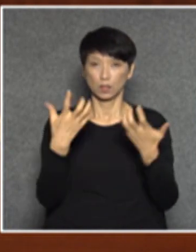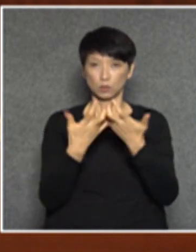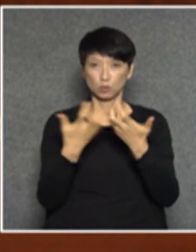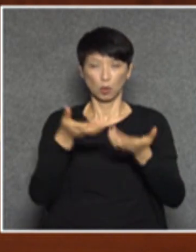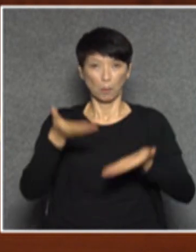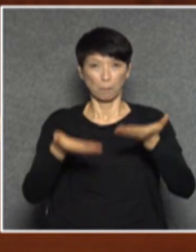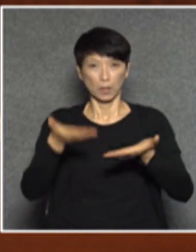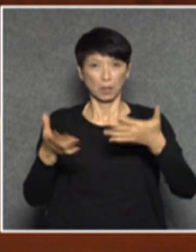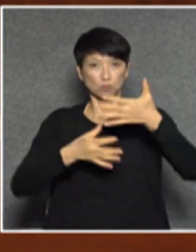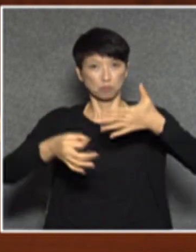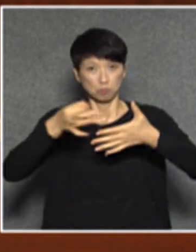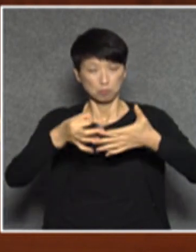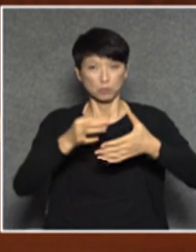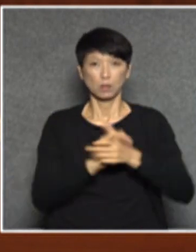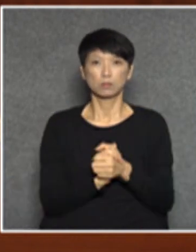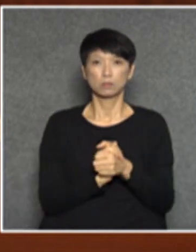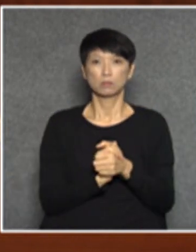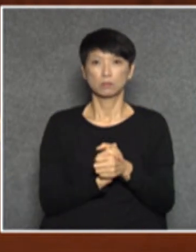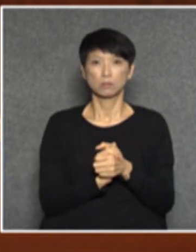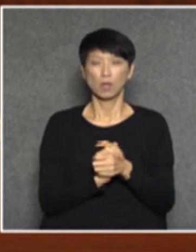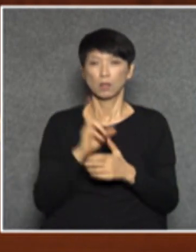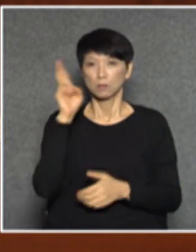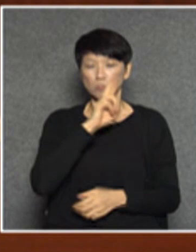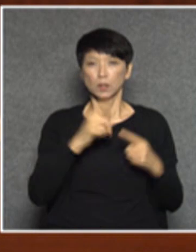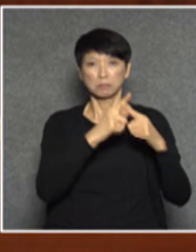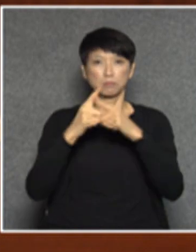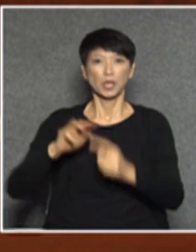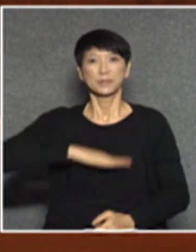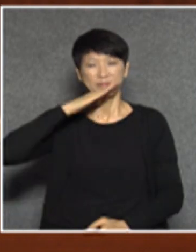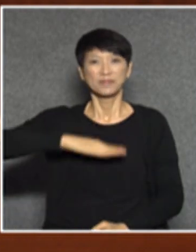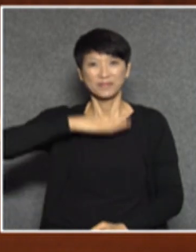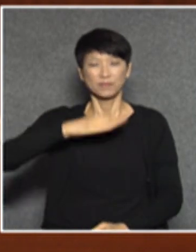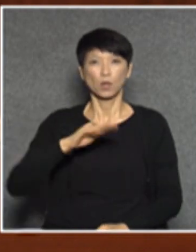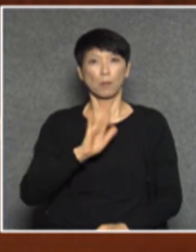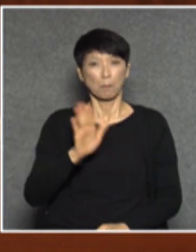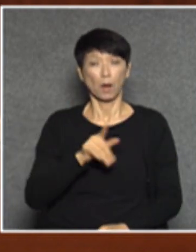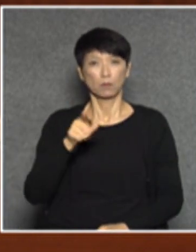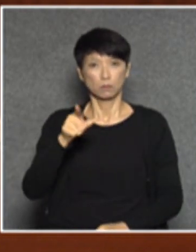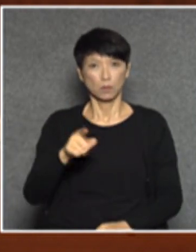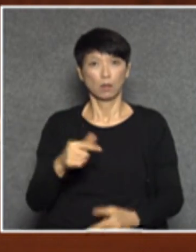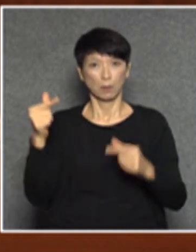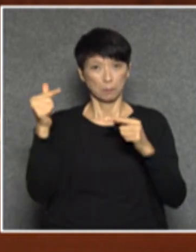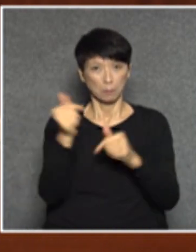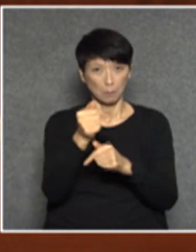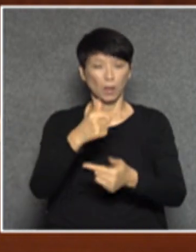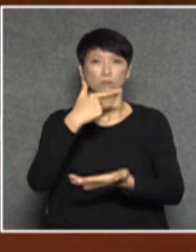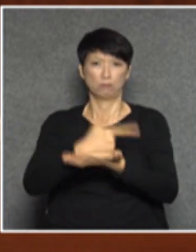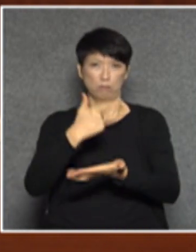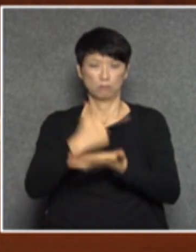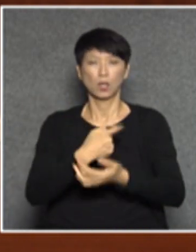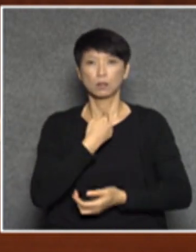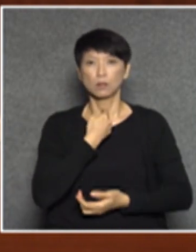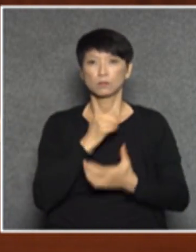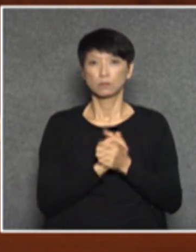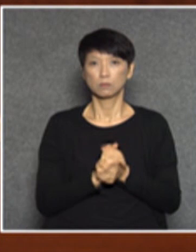好，就以為呢每一個乘客都滿意，佢哋應該呢係精益求精，做好佢哋嘅工作。就政府個